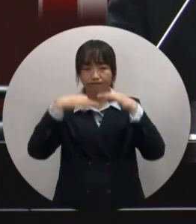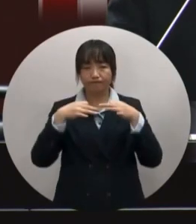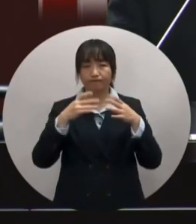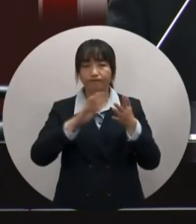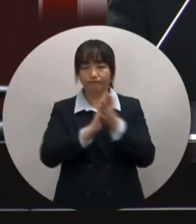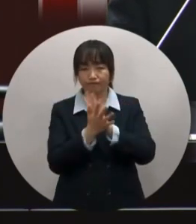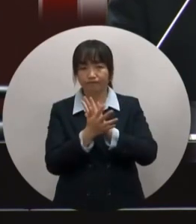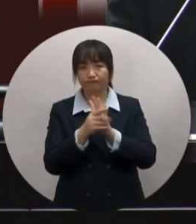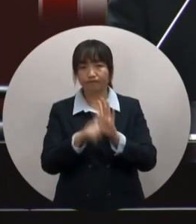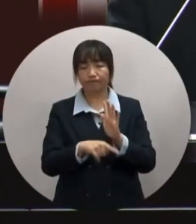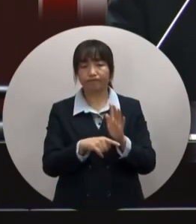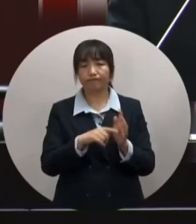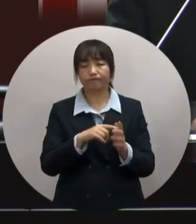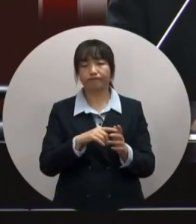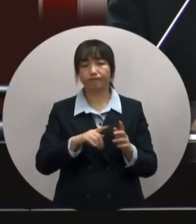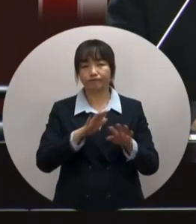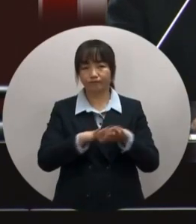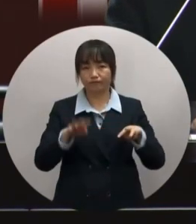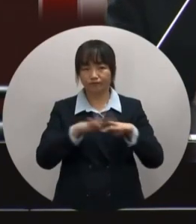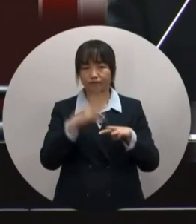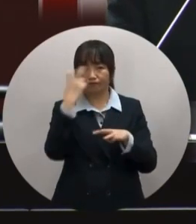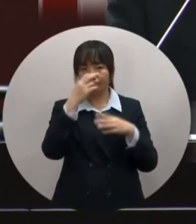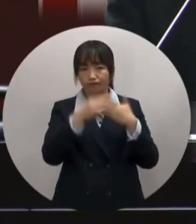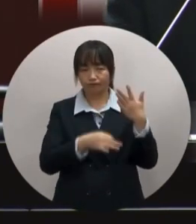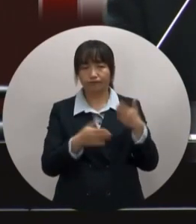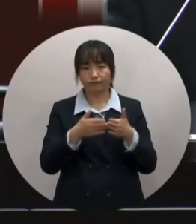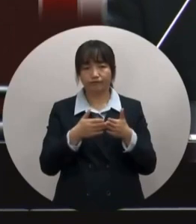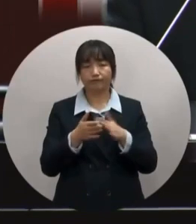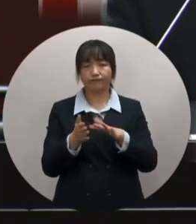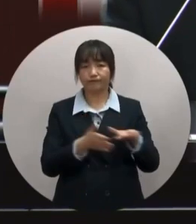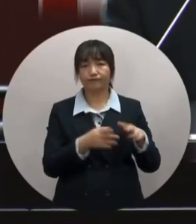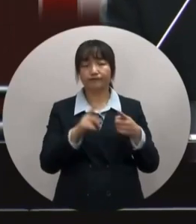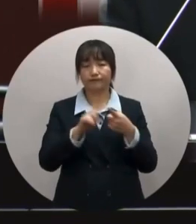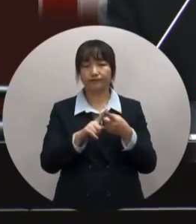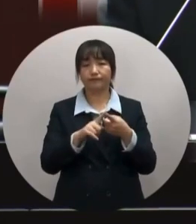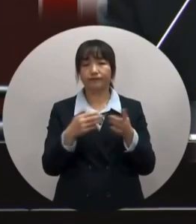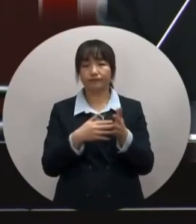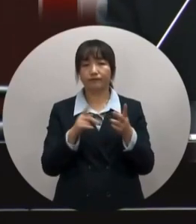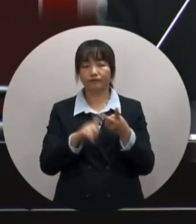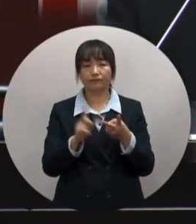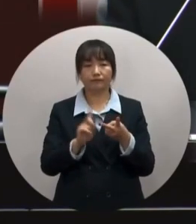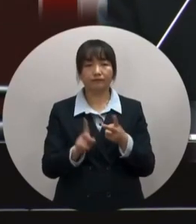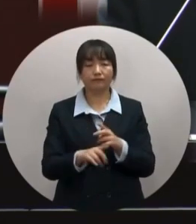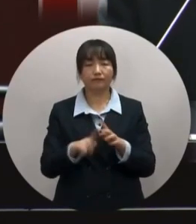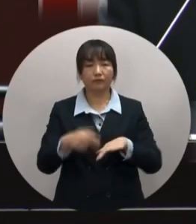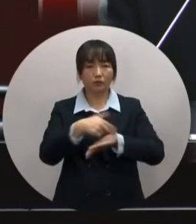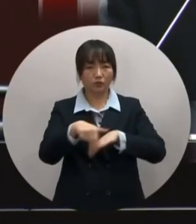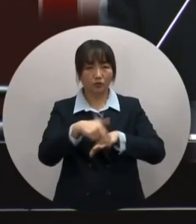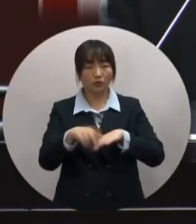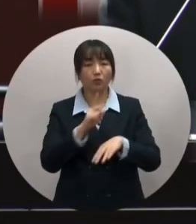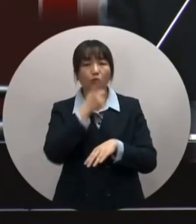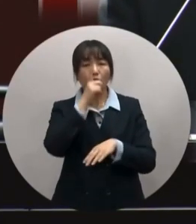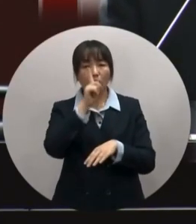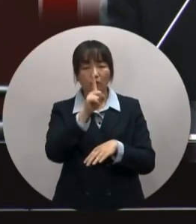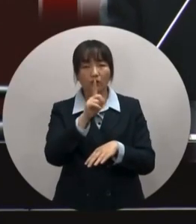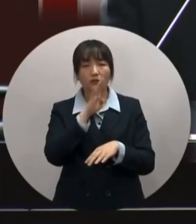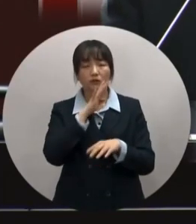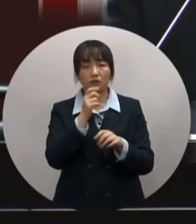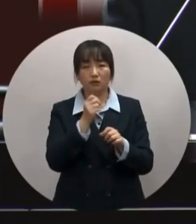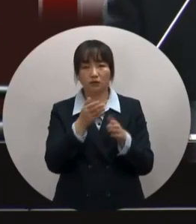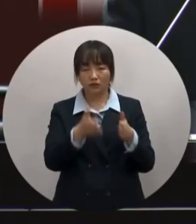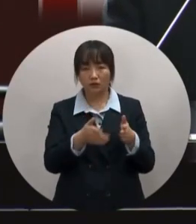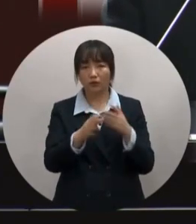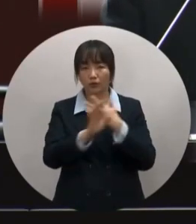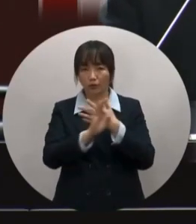改變這個這是安全檢測的規範這第一點第二點就是說它的這個設計只有一輛進